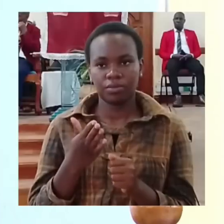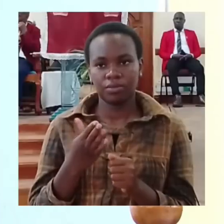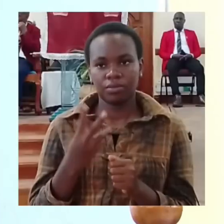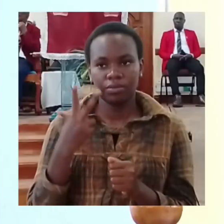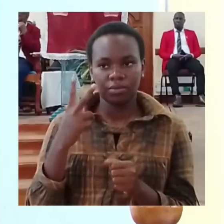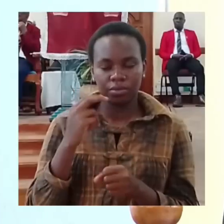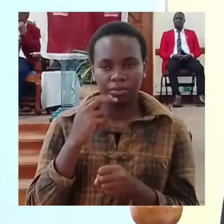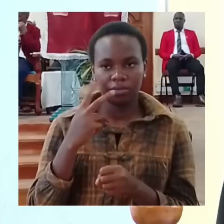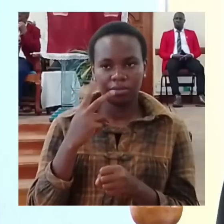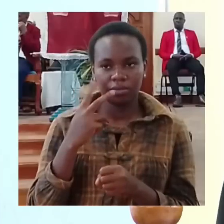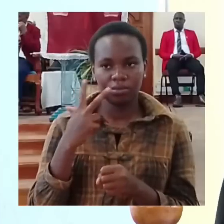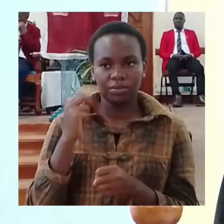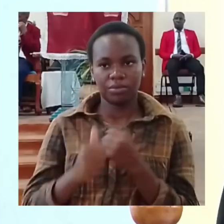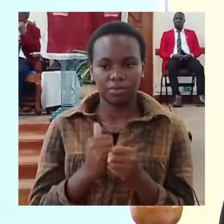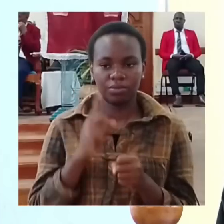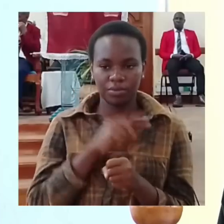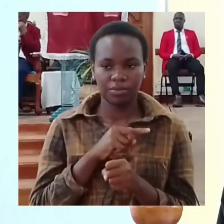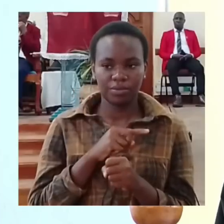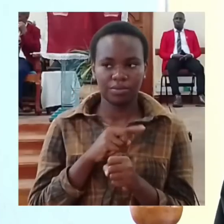ĩtatũ yeka atĩa?